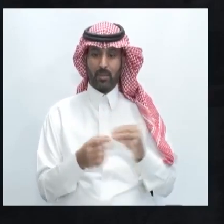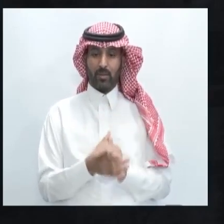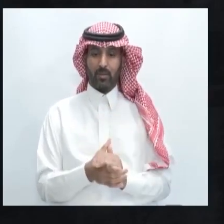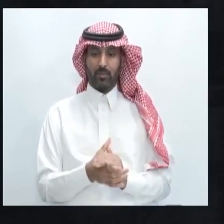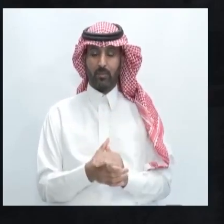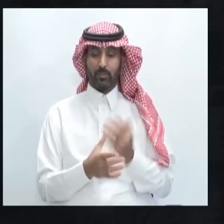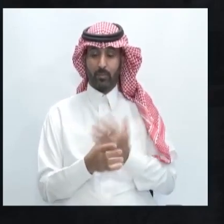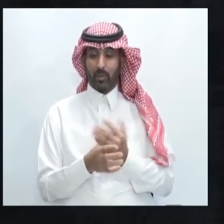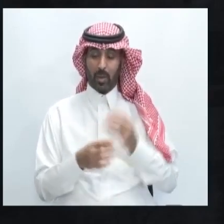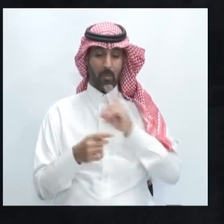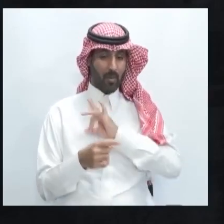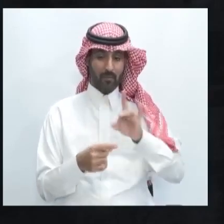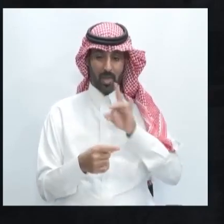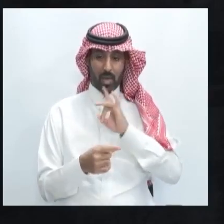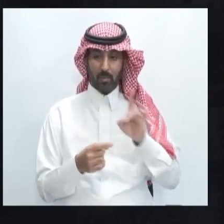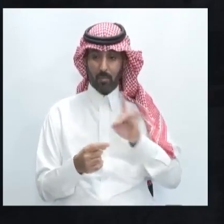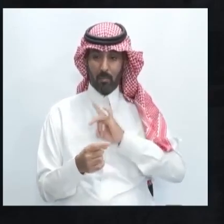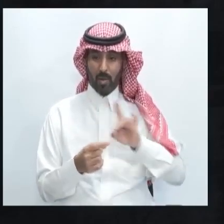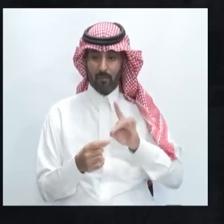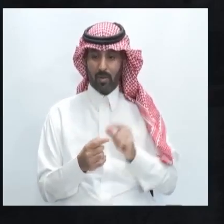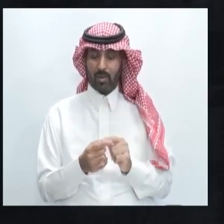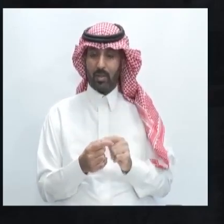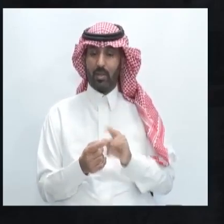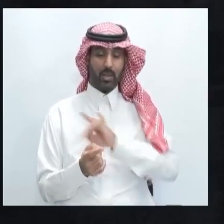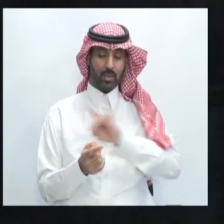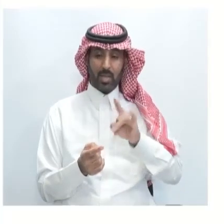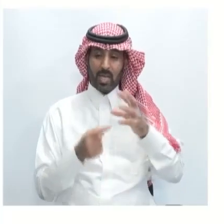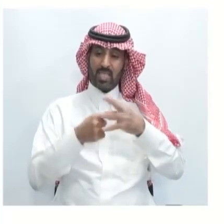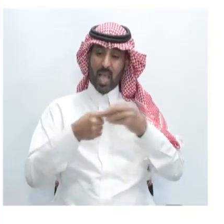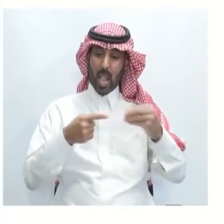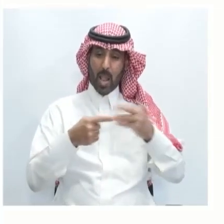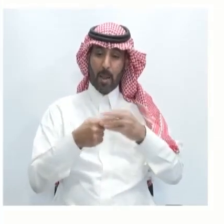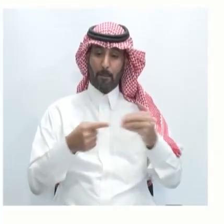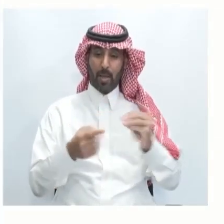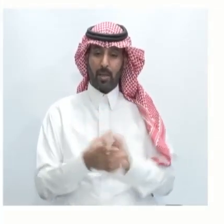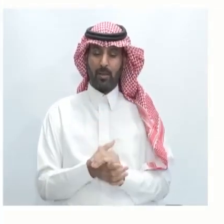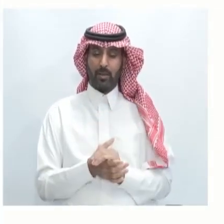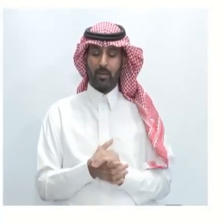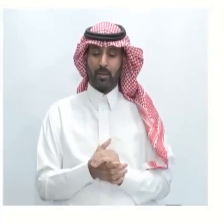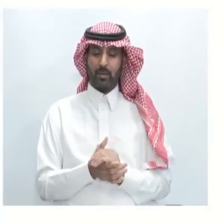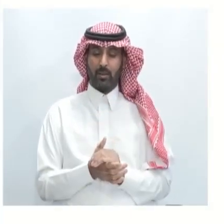موجبه لانها منفيه وتسمى القضيه المنفيه قضيه سالبه